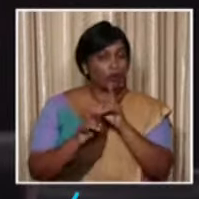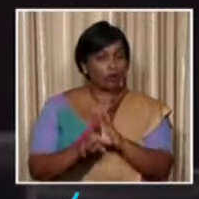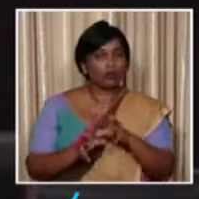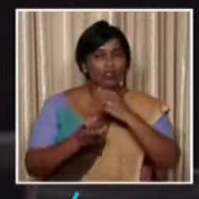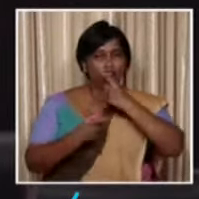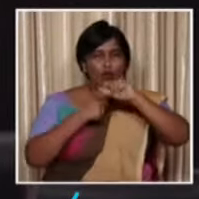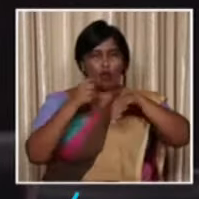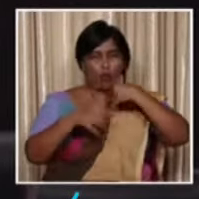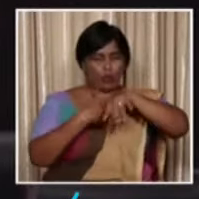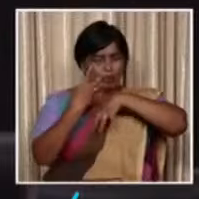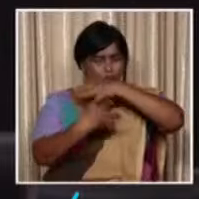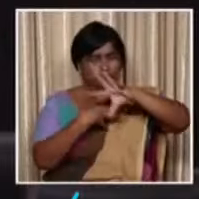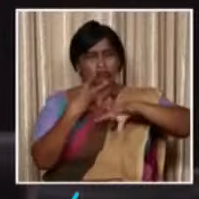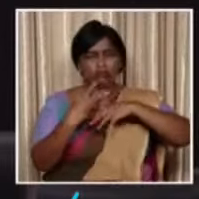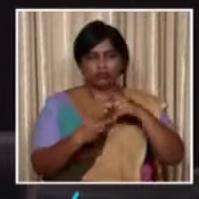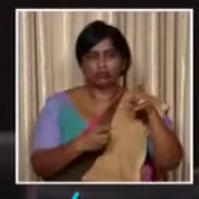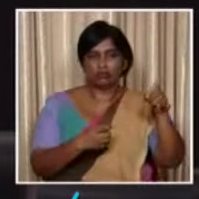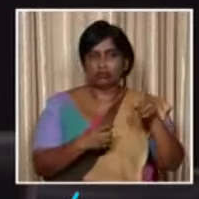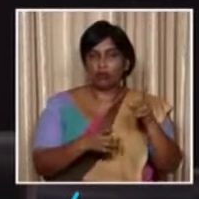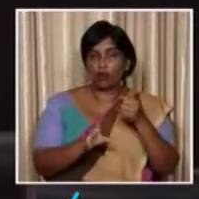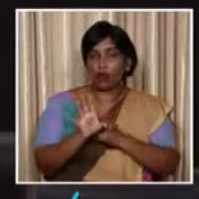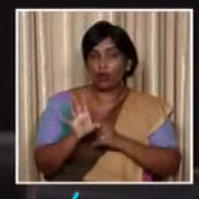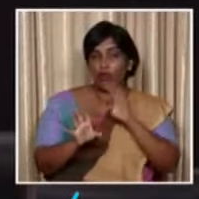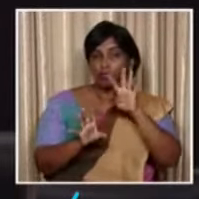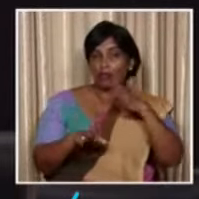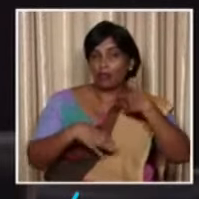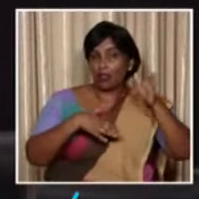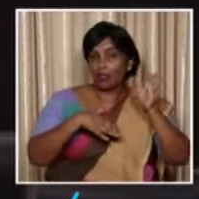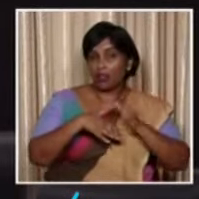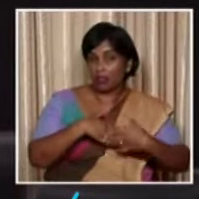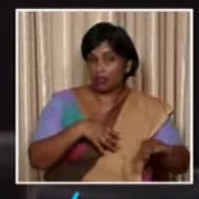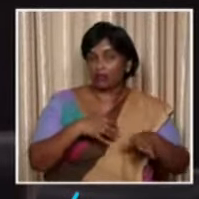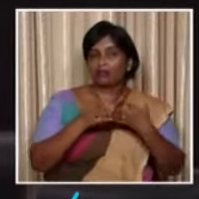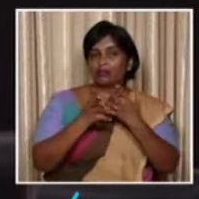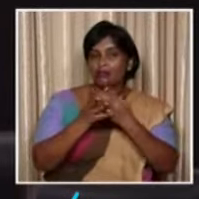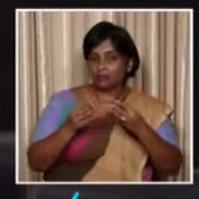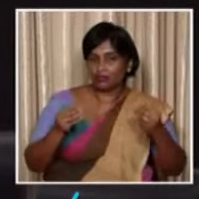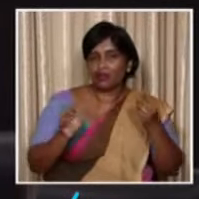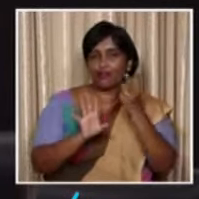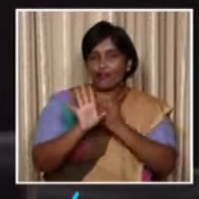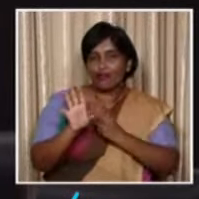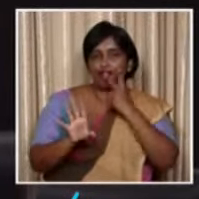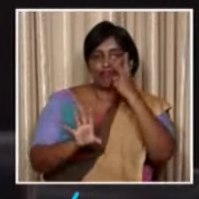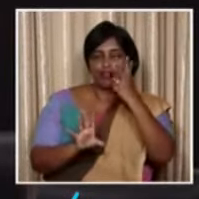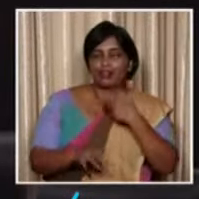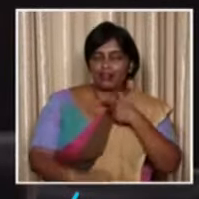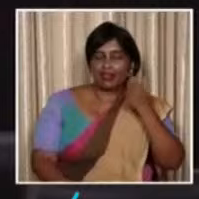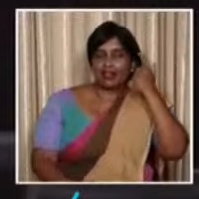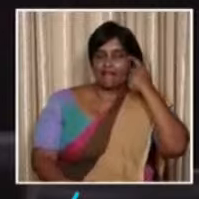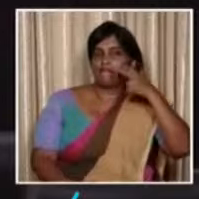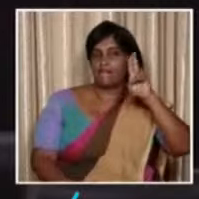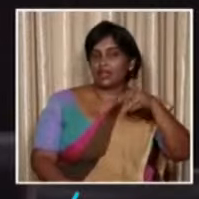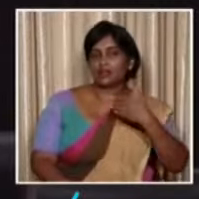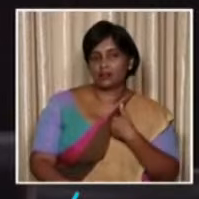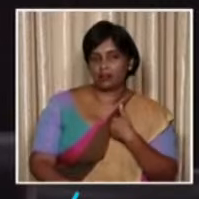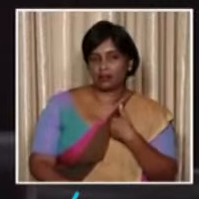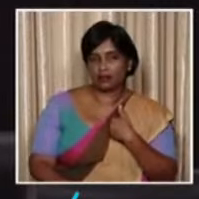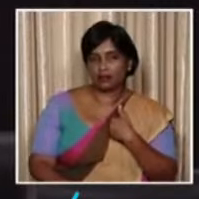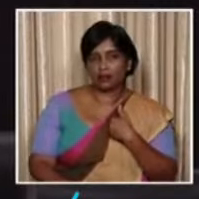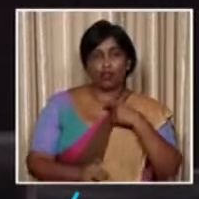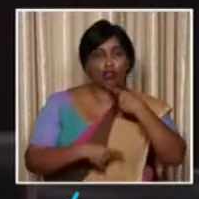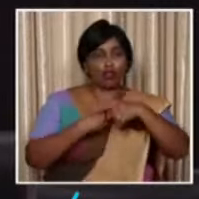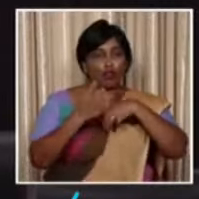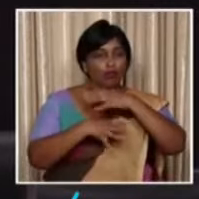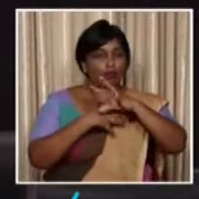නූල් බෝලේ ගලවන්න එතුමා මේක නූල් බෝලේ ලෙහයි මේ අවුරුදු දෙක ඇතුළත කියලා අපි විශ්වාස කරා නූල්